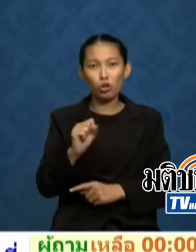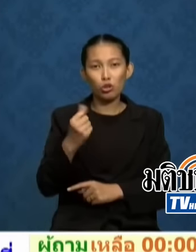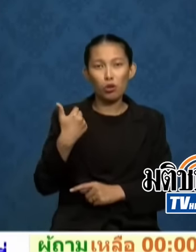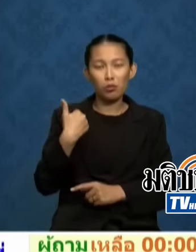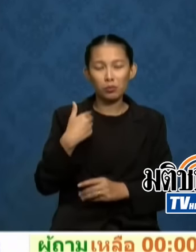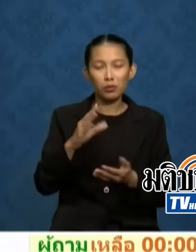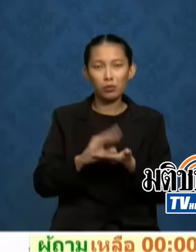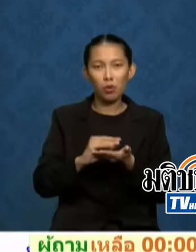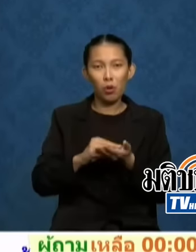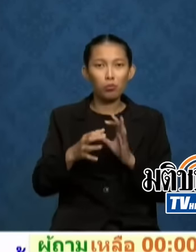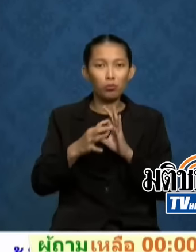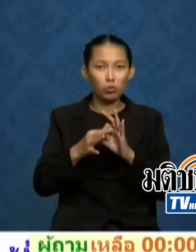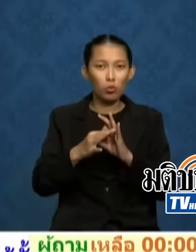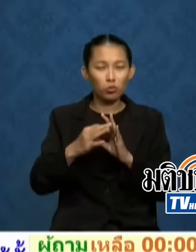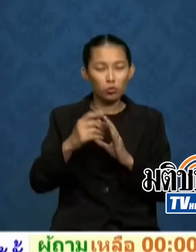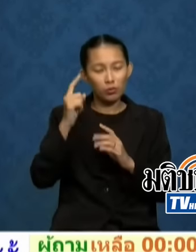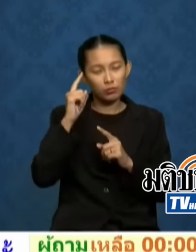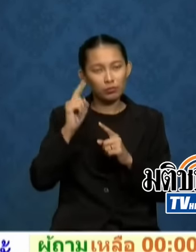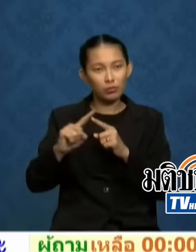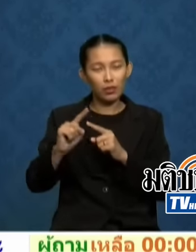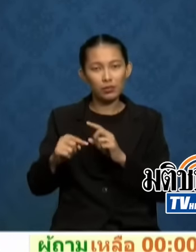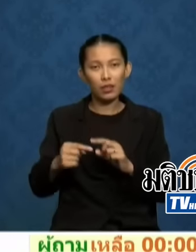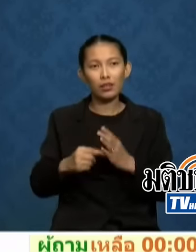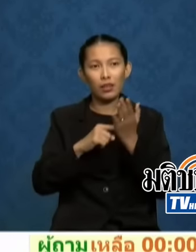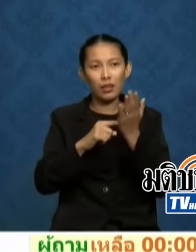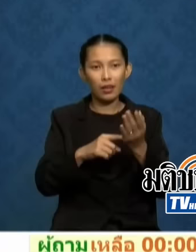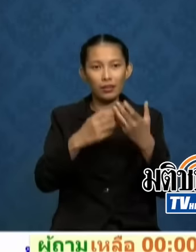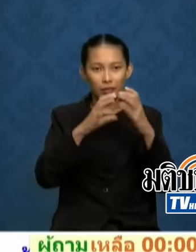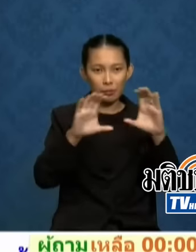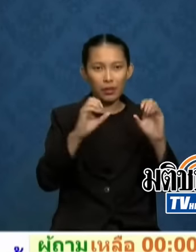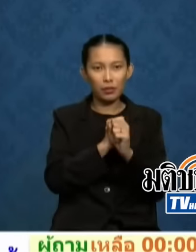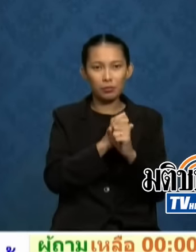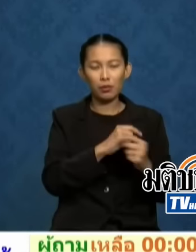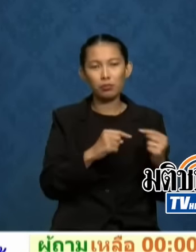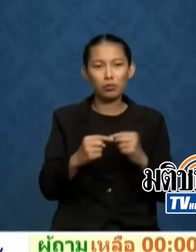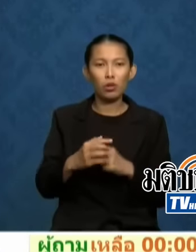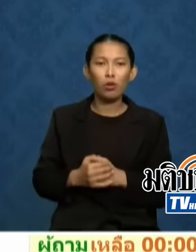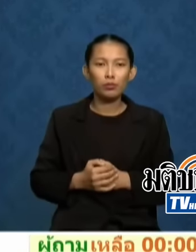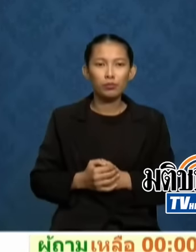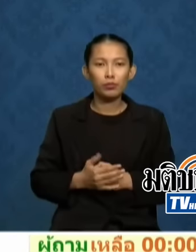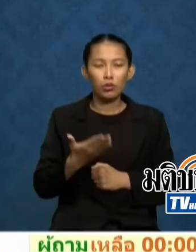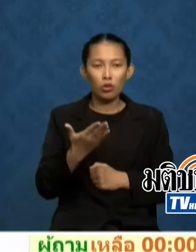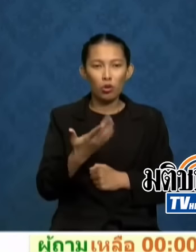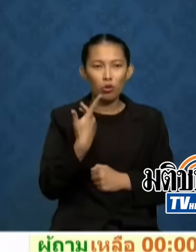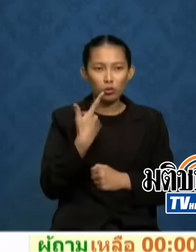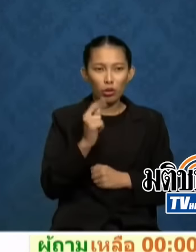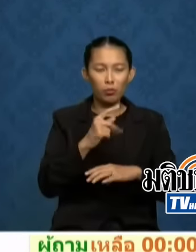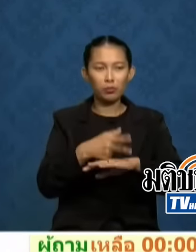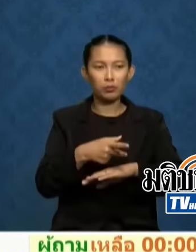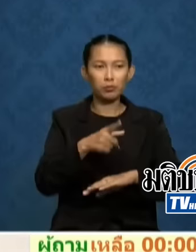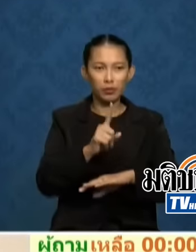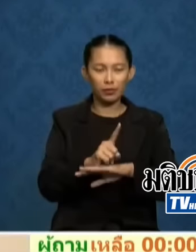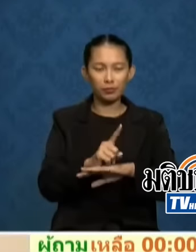ได้ส่งข้อห่วงใยข้อกังวลในการที่จะให้รัฐบาลดำเนินการต่อไปนะครับในเบื้องต้นขออนุญาตตอบท่านประธานน